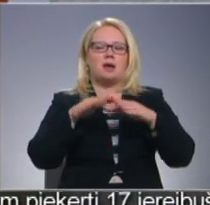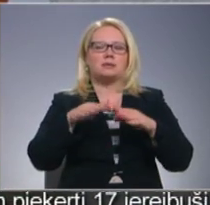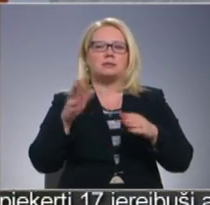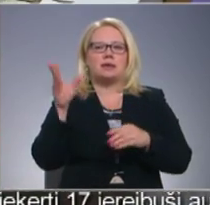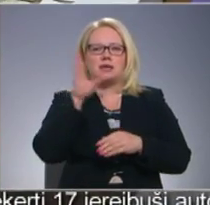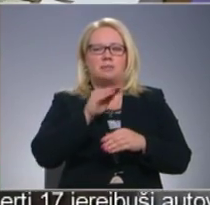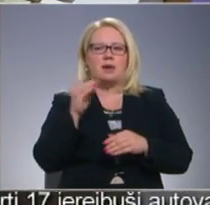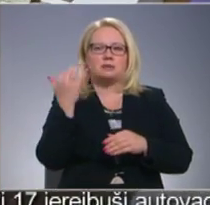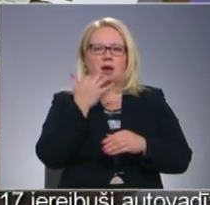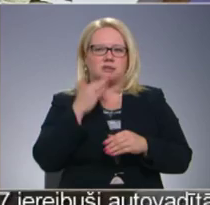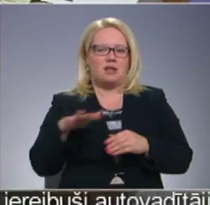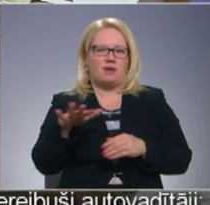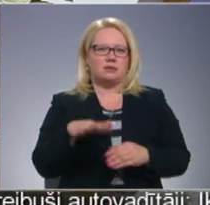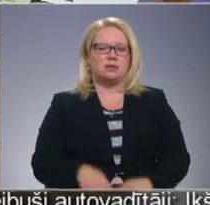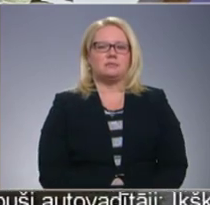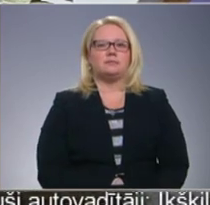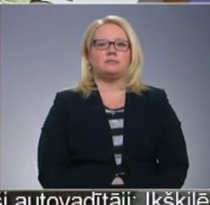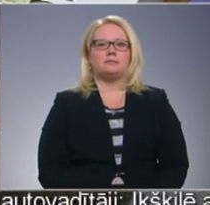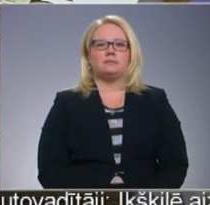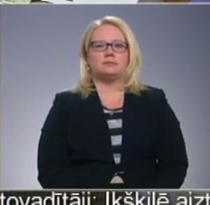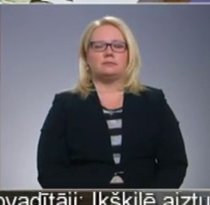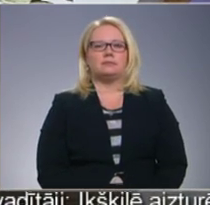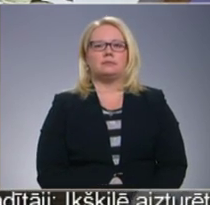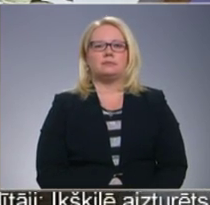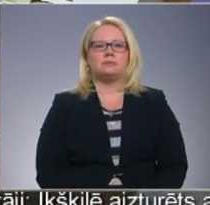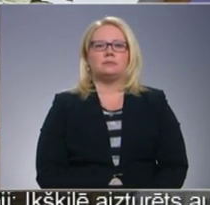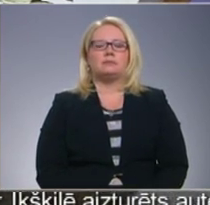ārvalstīs. Zanda Berne, Andrejs Mažāns, Latgales reģionālā televīzija.